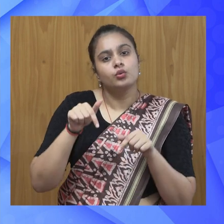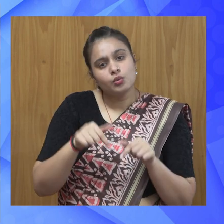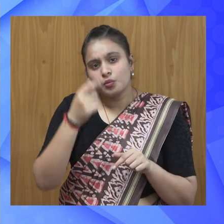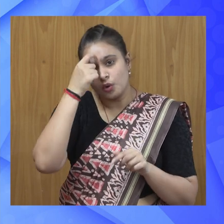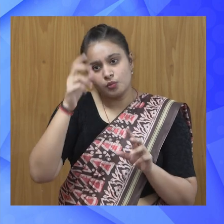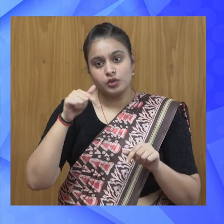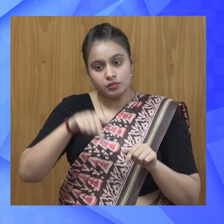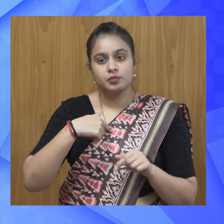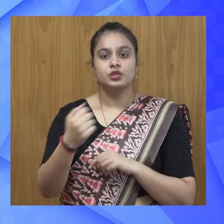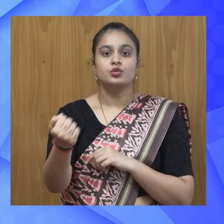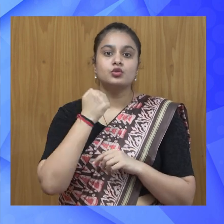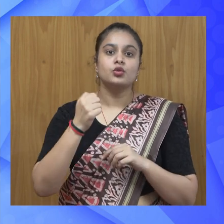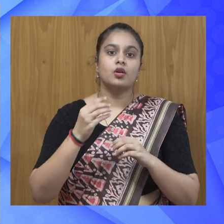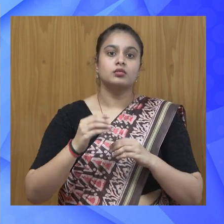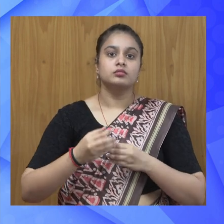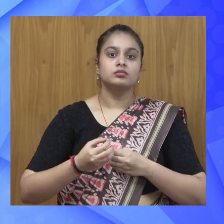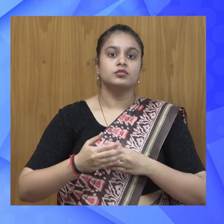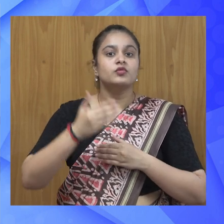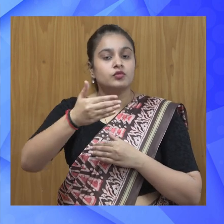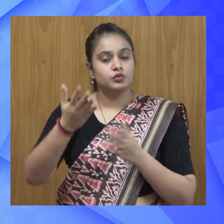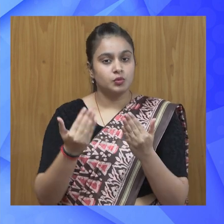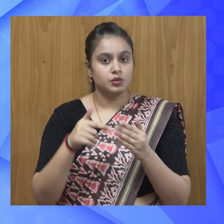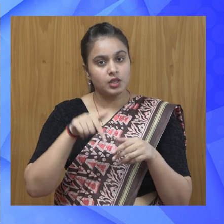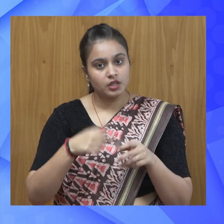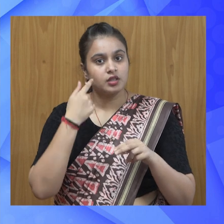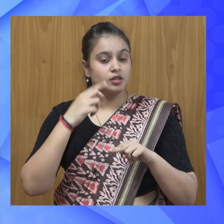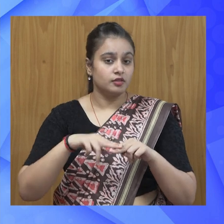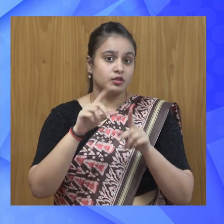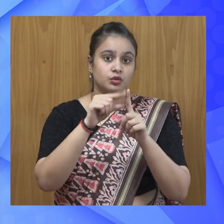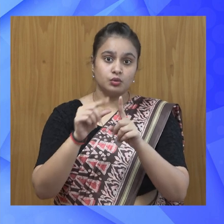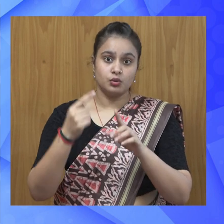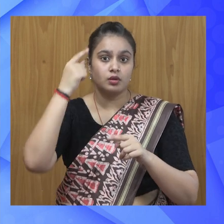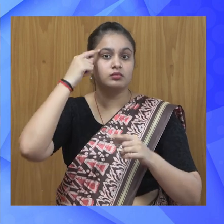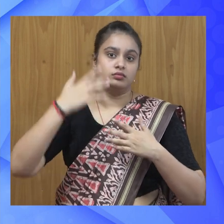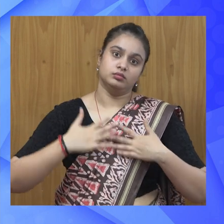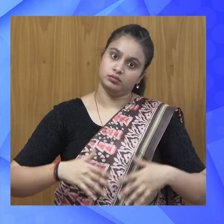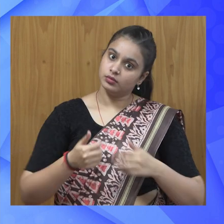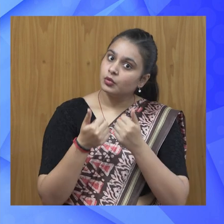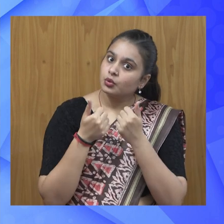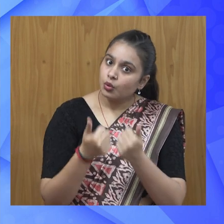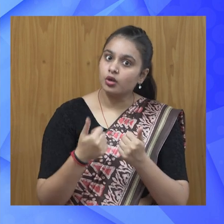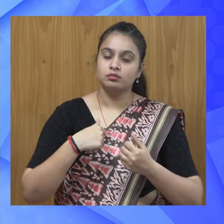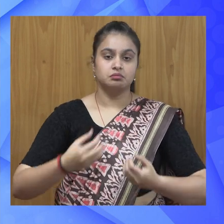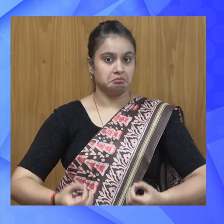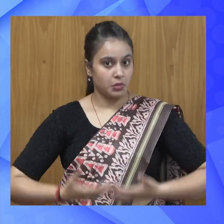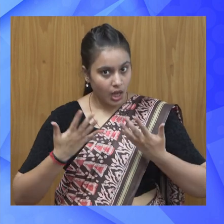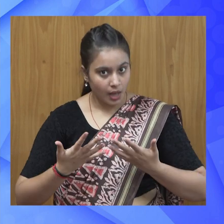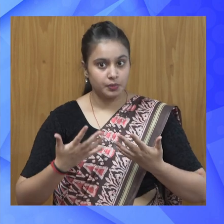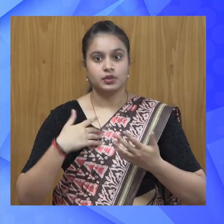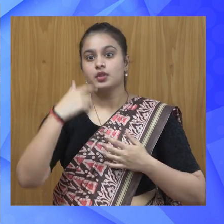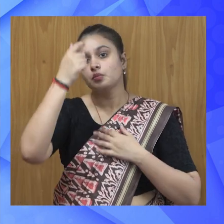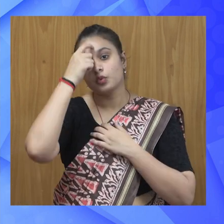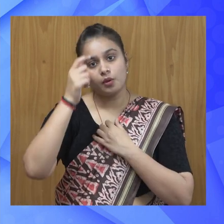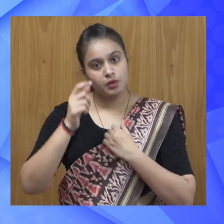आप इससे ज्यादा स्ट्रॉन्गली बाहर आ सकते हैं। ये सब आप करेंगे तो आपकी मानसिक स्वास्थ्य अच्छा रहेगा और आप खुश रहेंगे, आपको